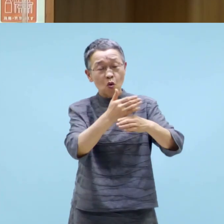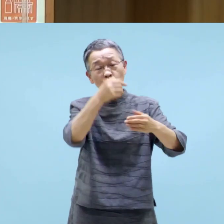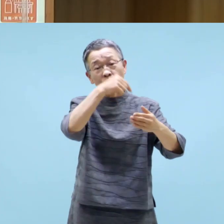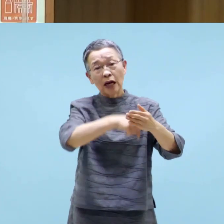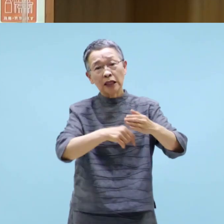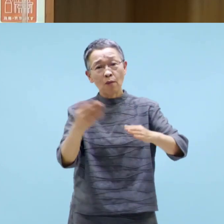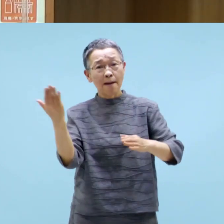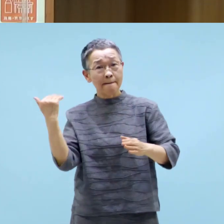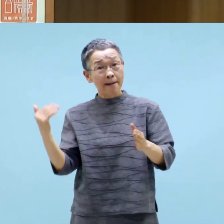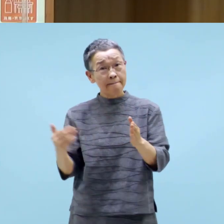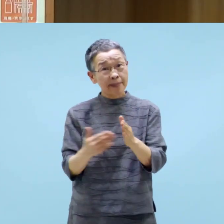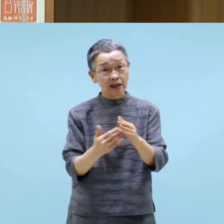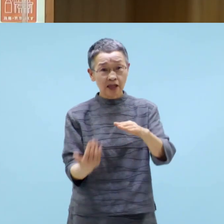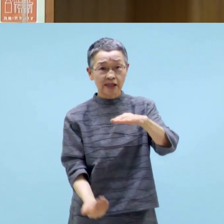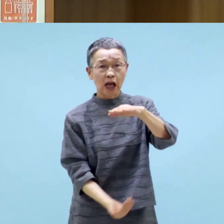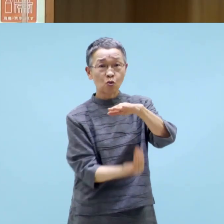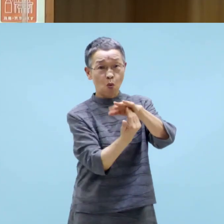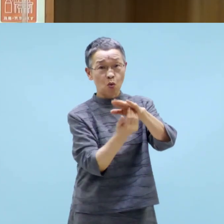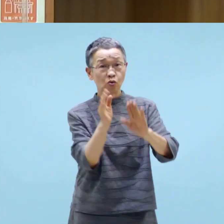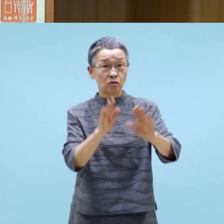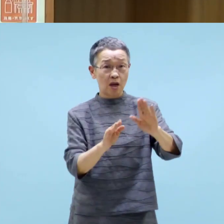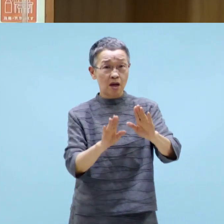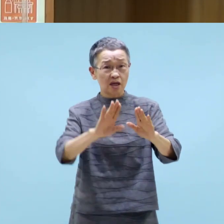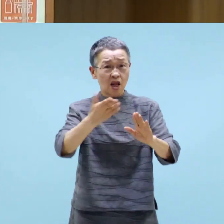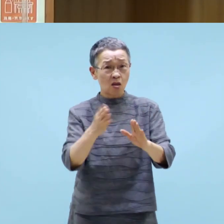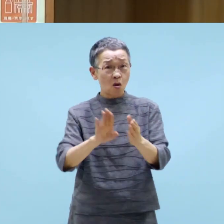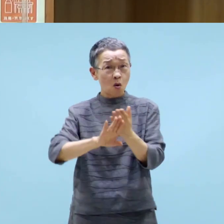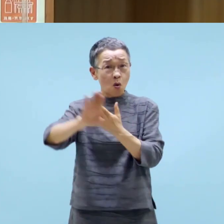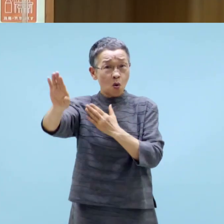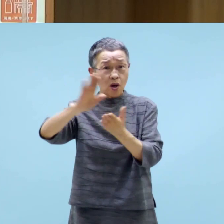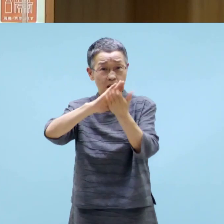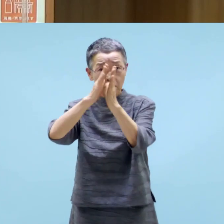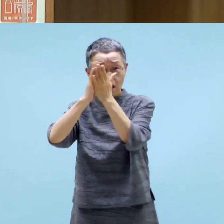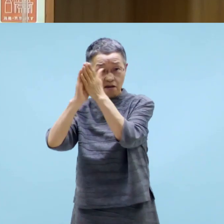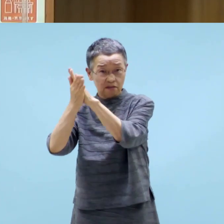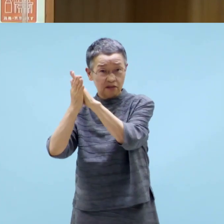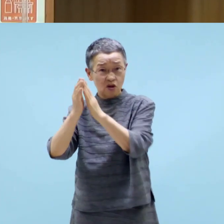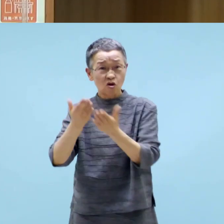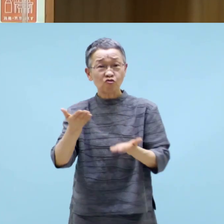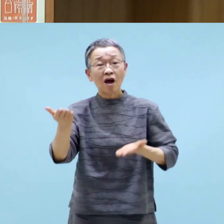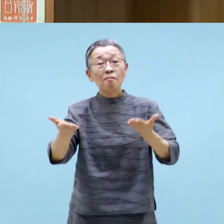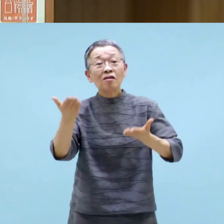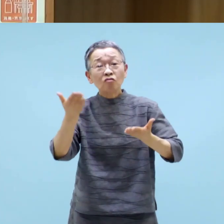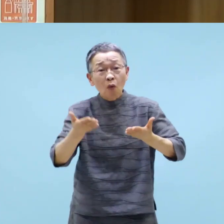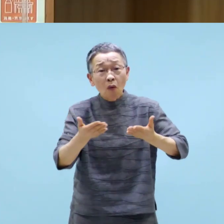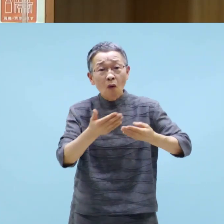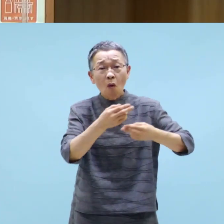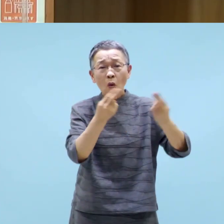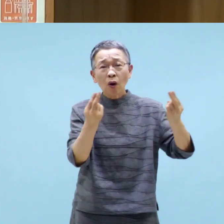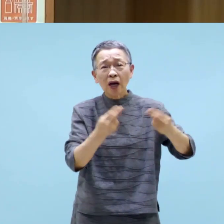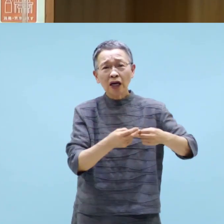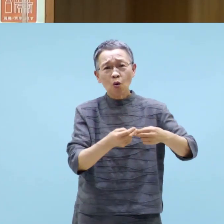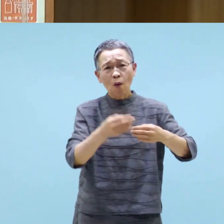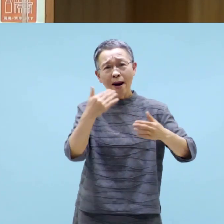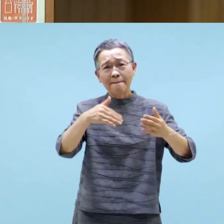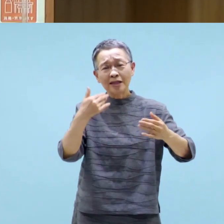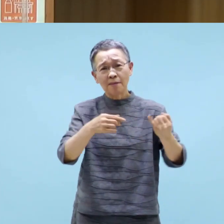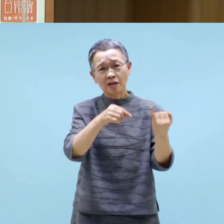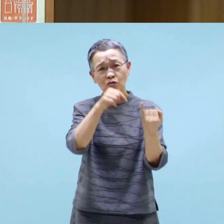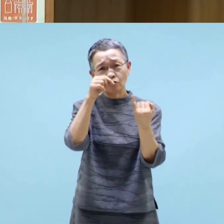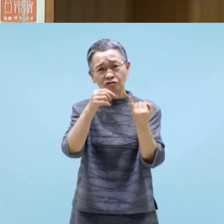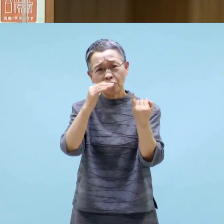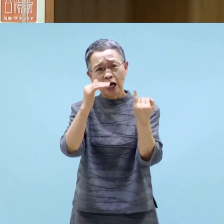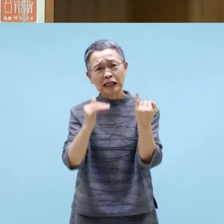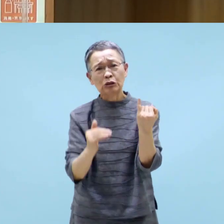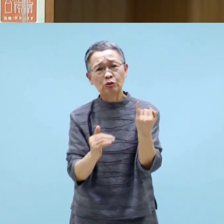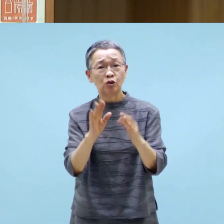なんです。ただ他の県と比べますとやはりまだまだ低い状況になっています。まあ、これは特